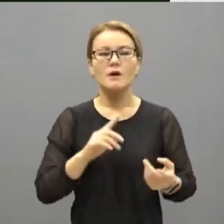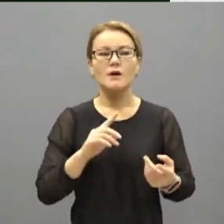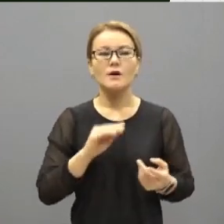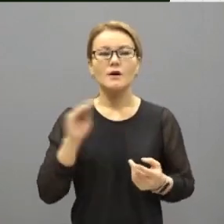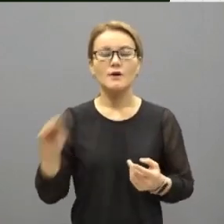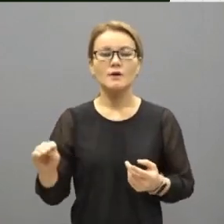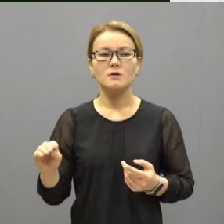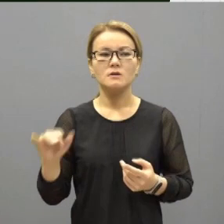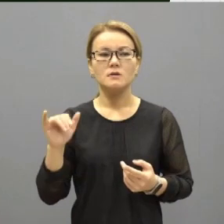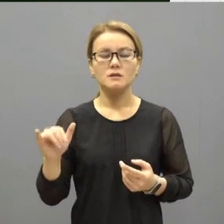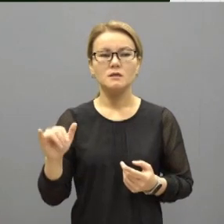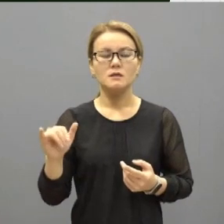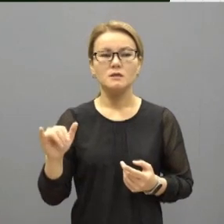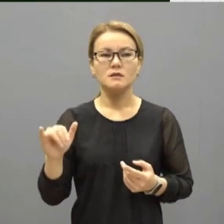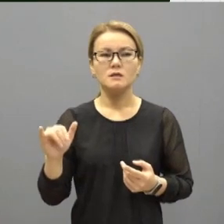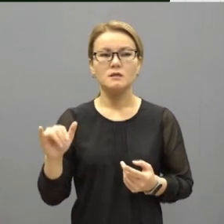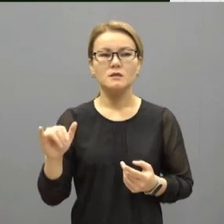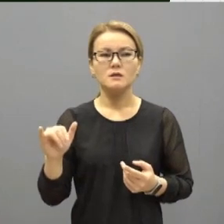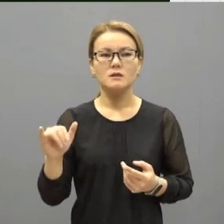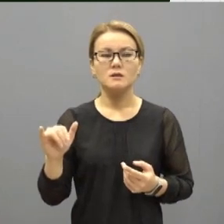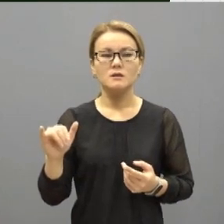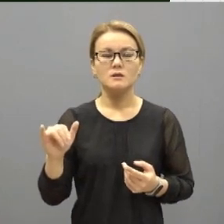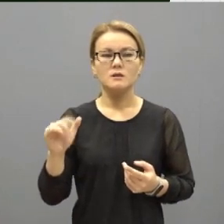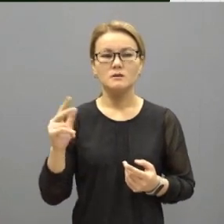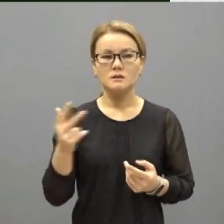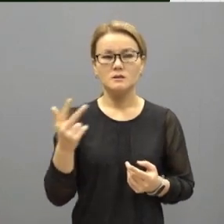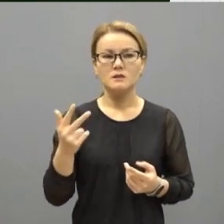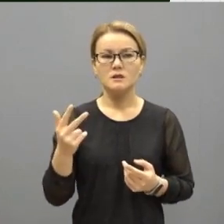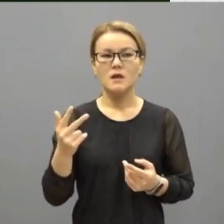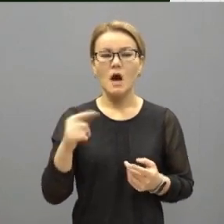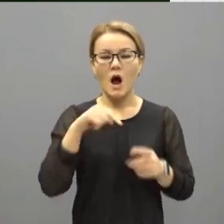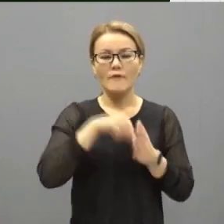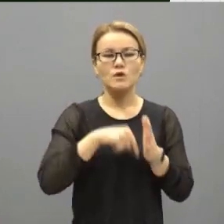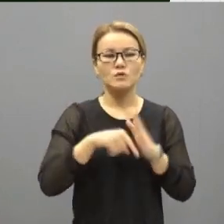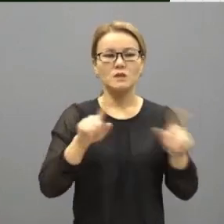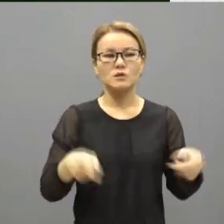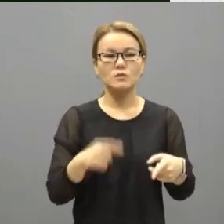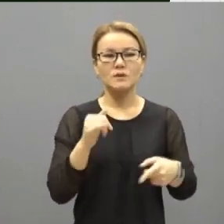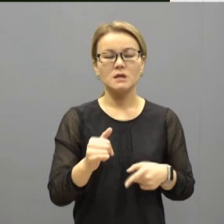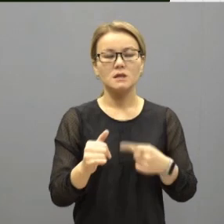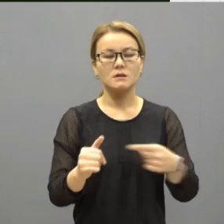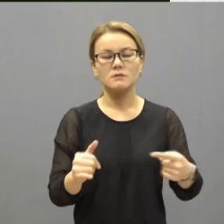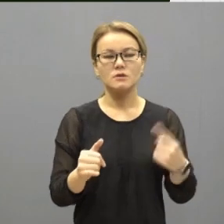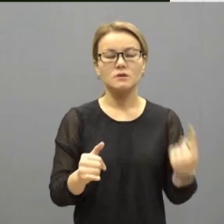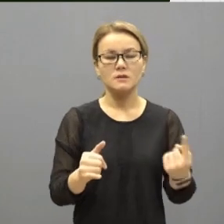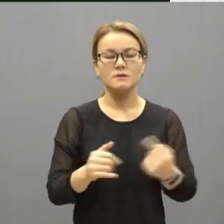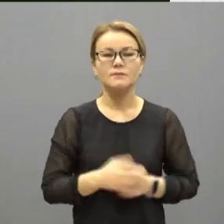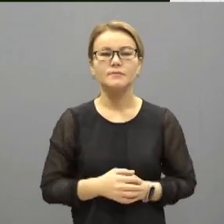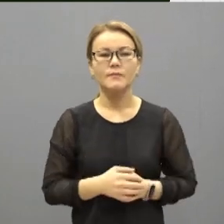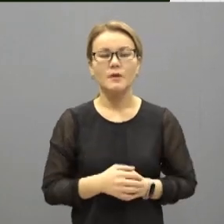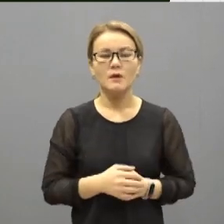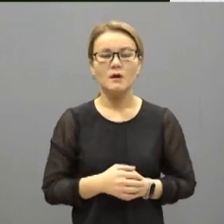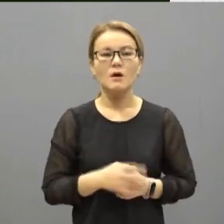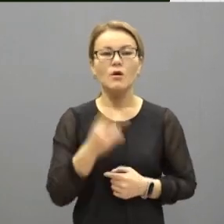первой пары слагаемых за скобку. Тогда внутри скобки у нас останется y минус 1.